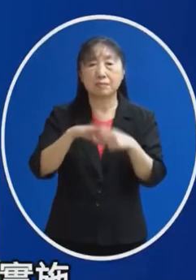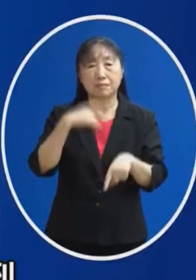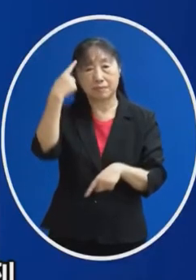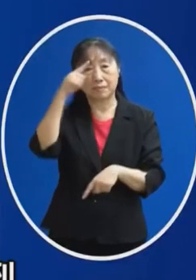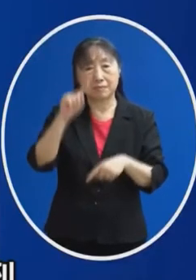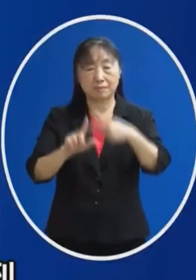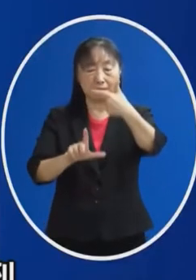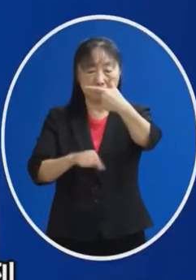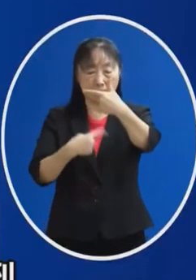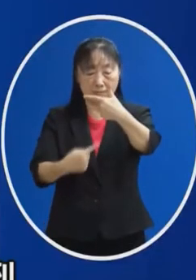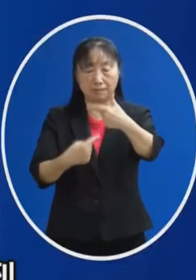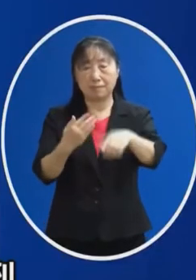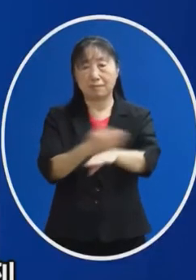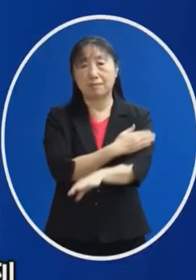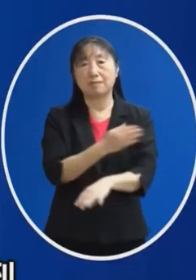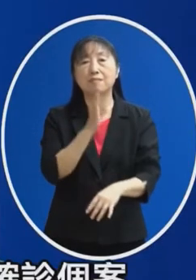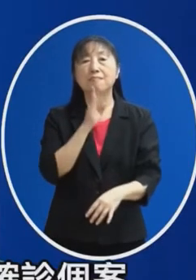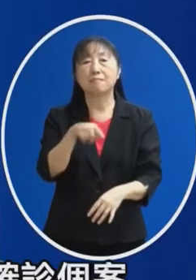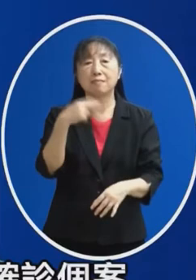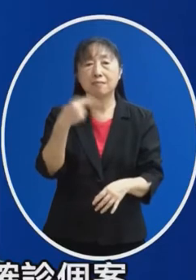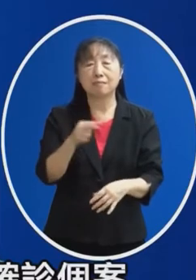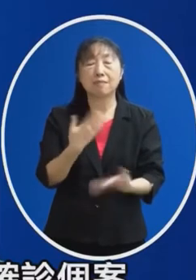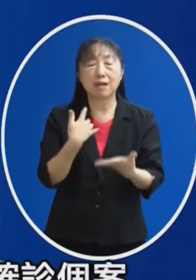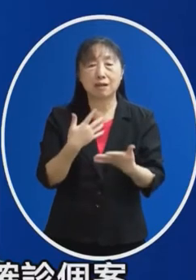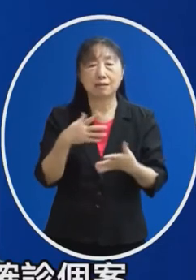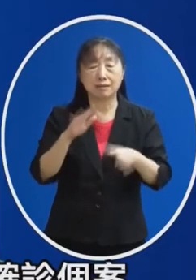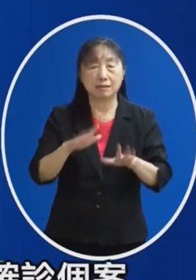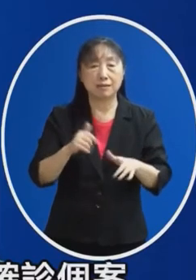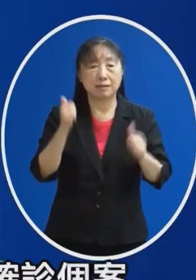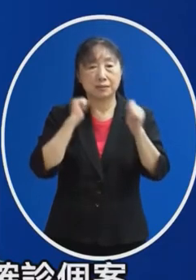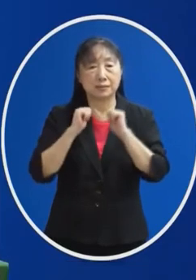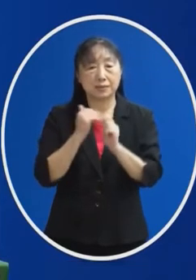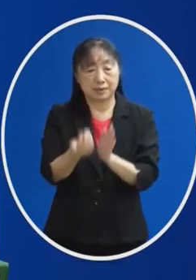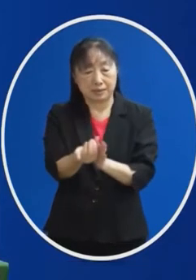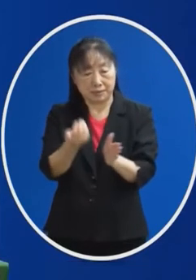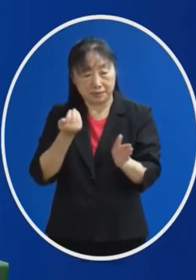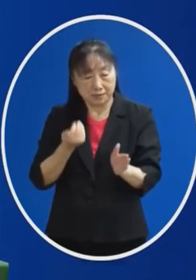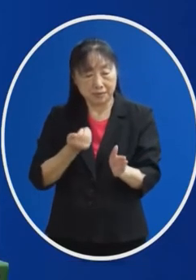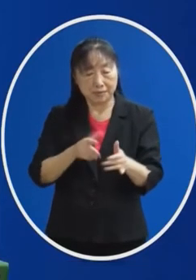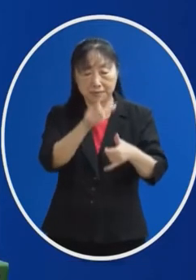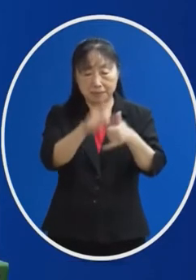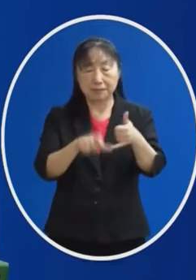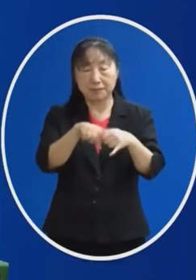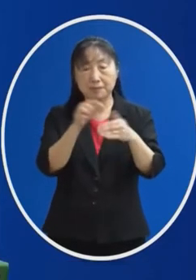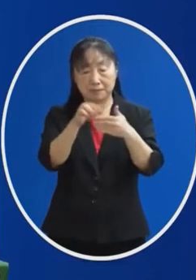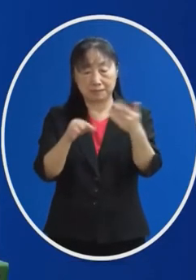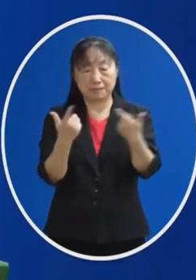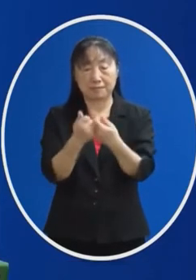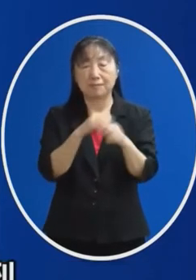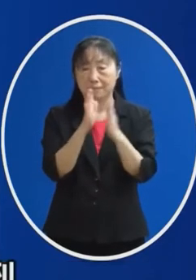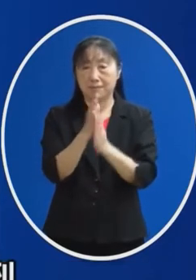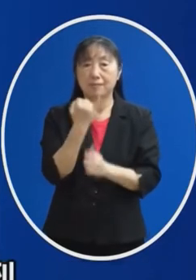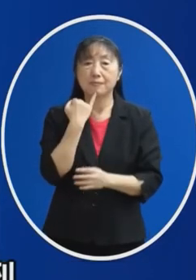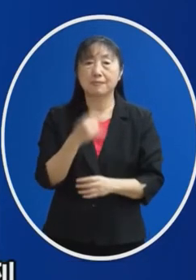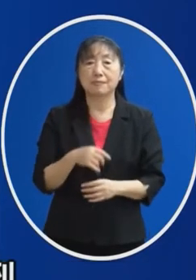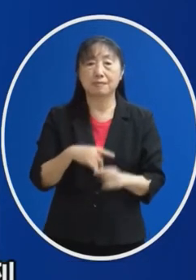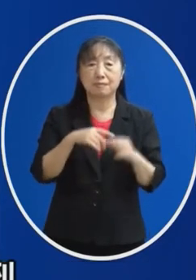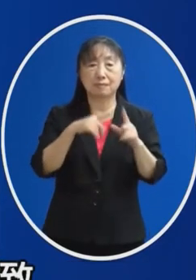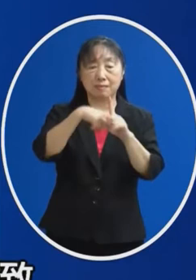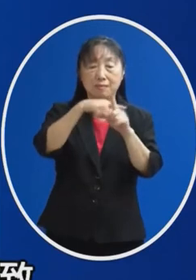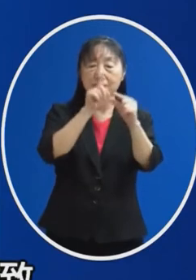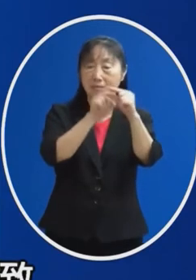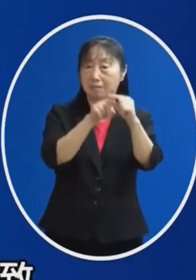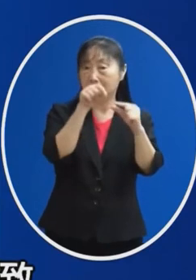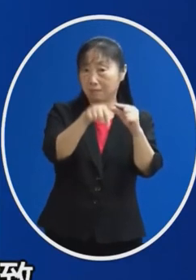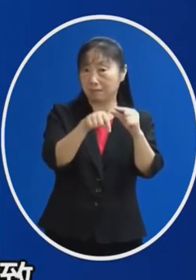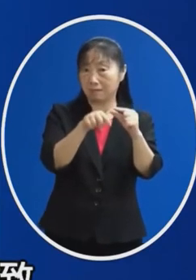而且可以回溯适用到目前仍然在住院中所有的确诊个案。那针对这个中症的部分，我们是把它现在移到